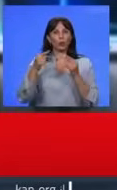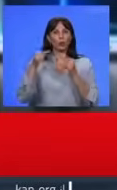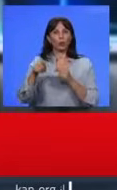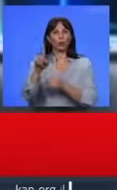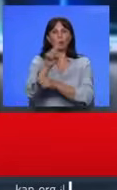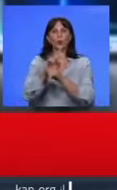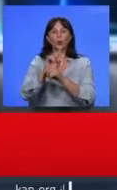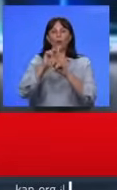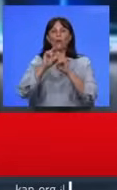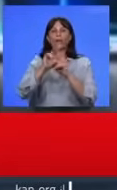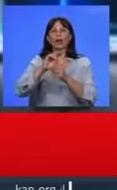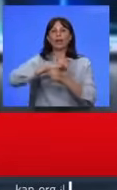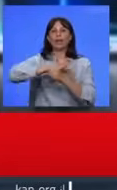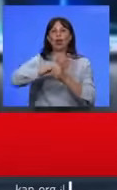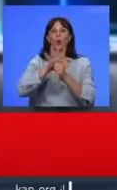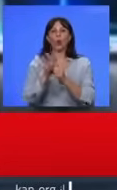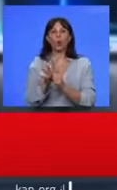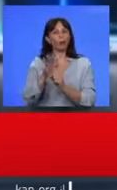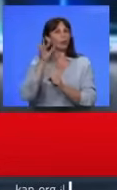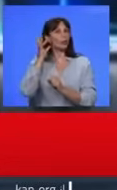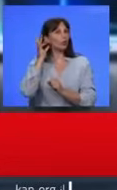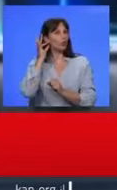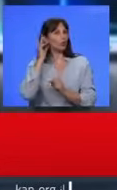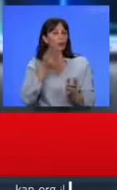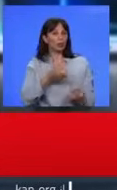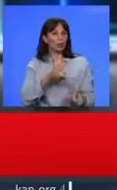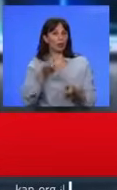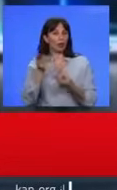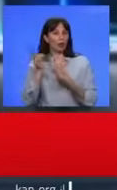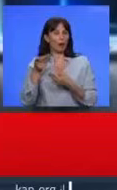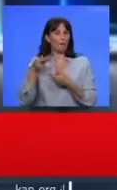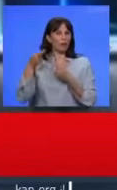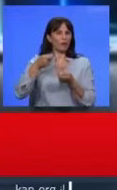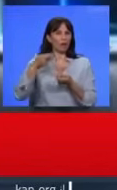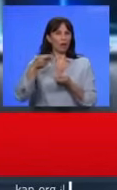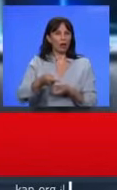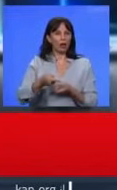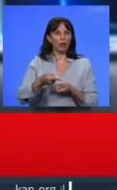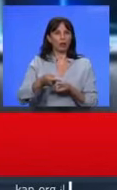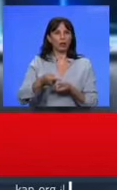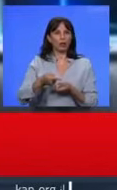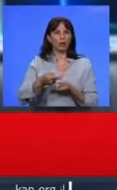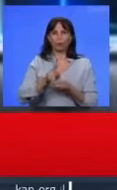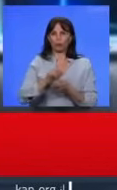הקורונה, שגברת הושפזה בכפייה, לא בעבירות פליות, אבל הושפזה בכפייה,